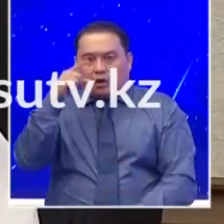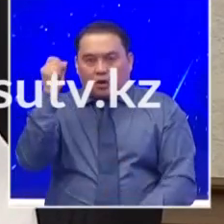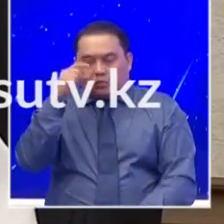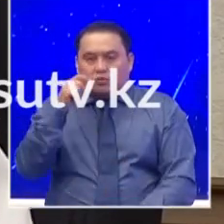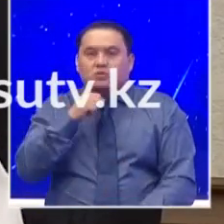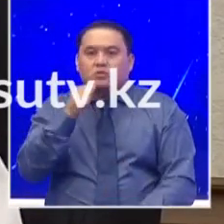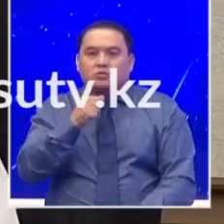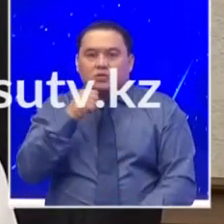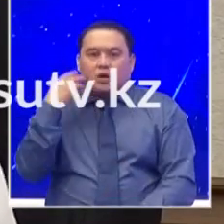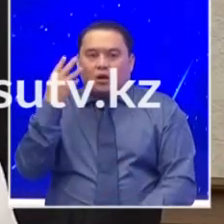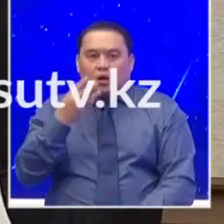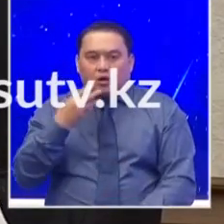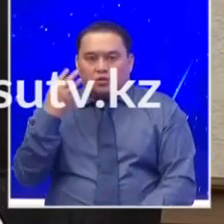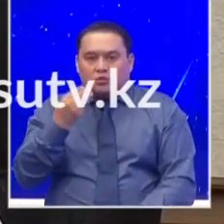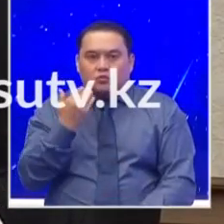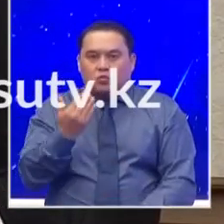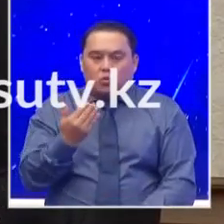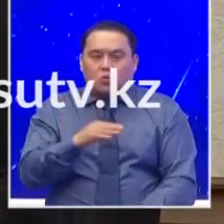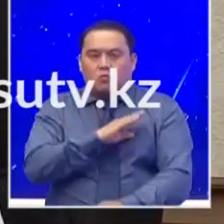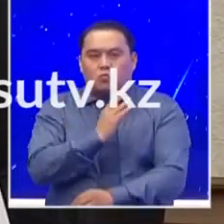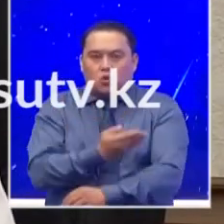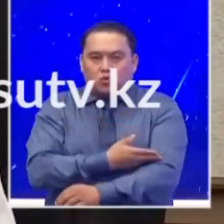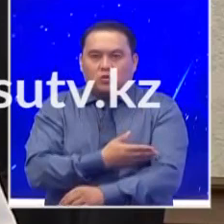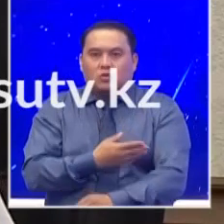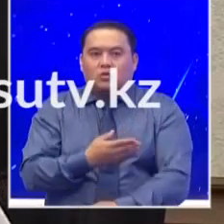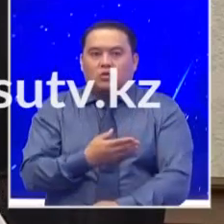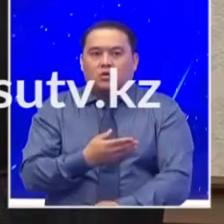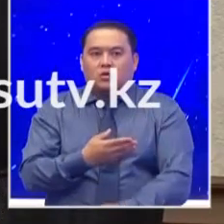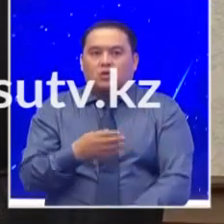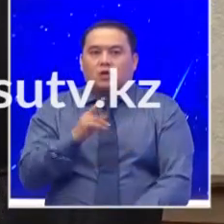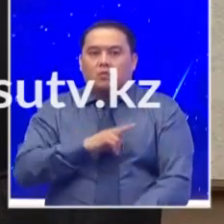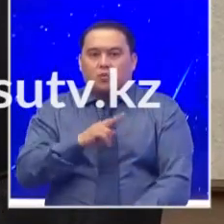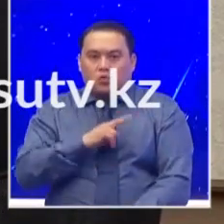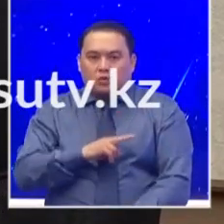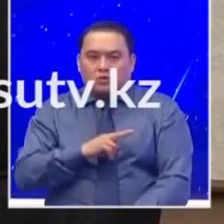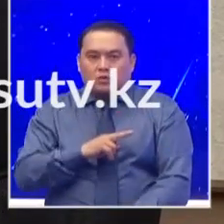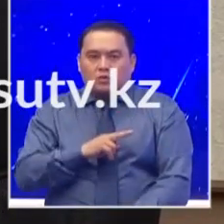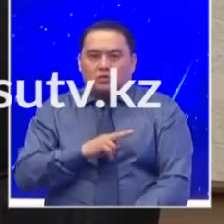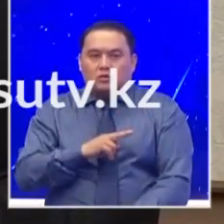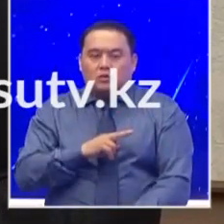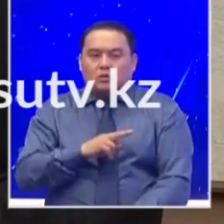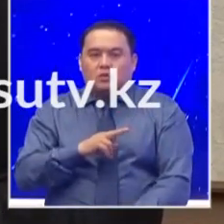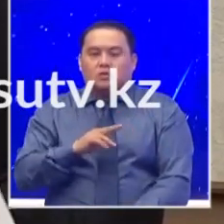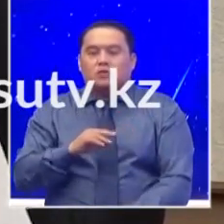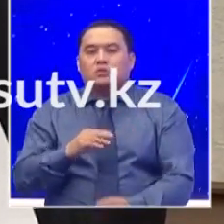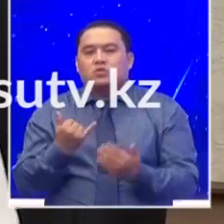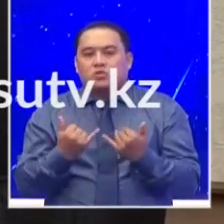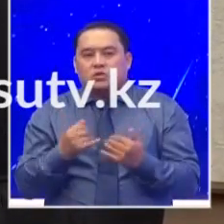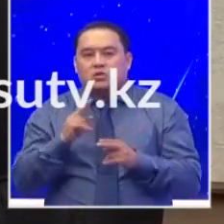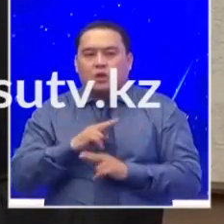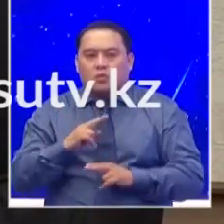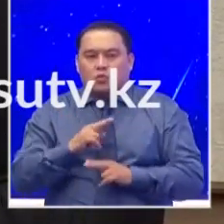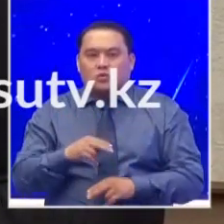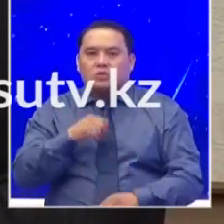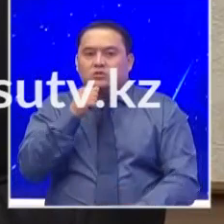сахарный завод, у него мощность, он всю жизнь работал на сырце, да, а сейчас надо, чтобы он